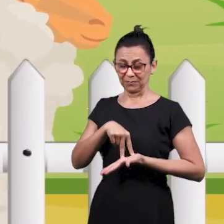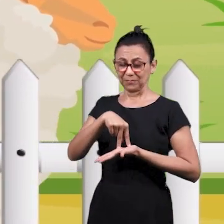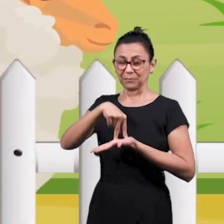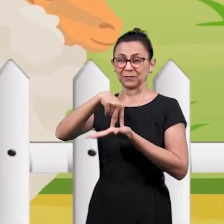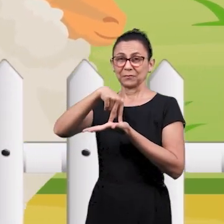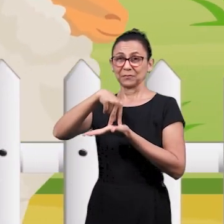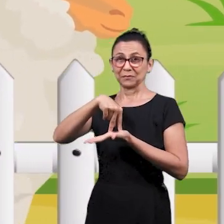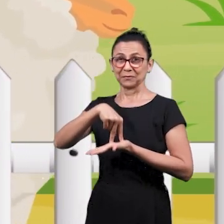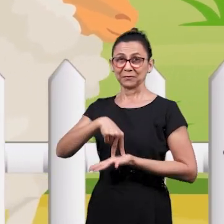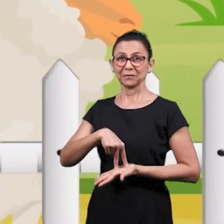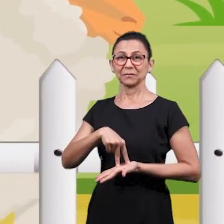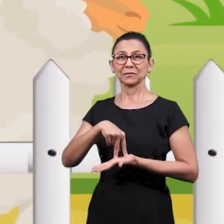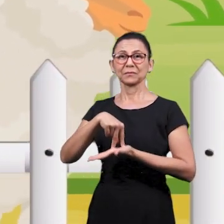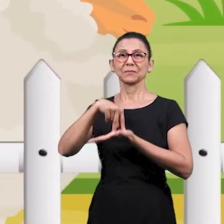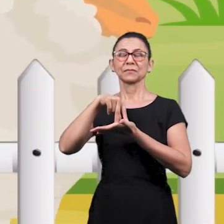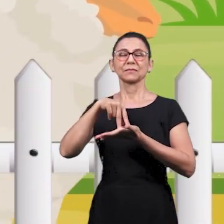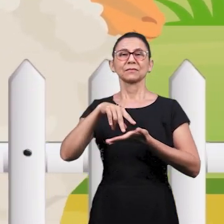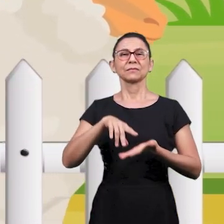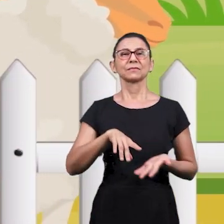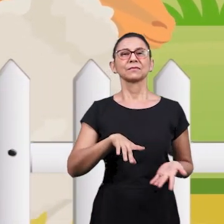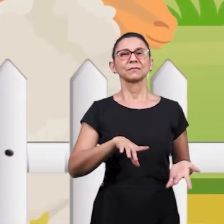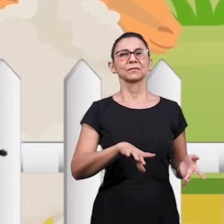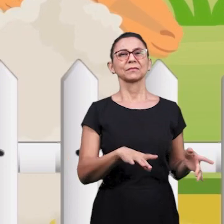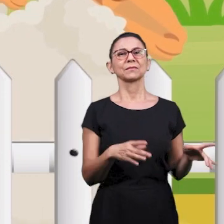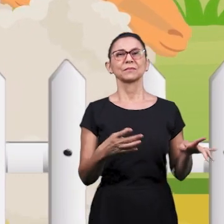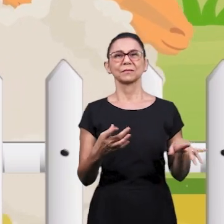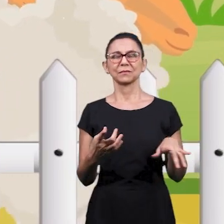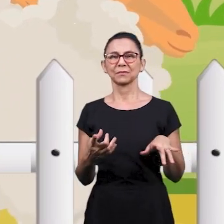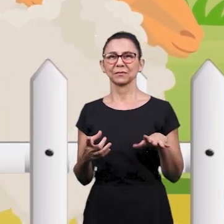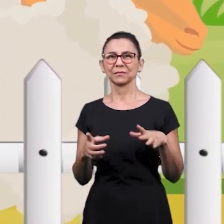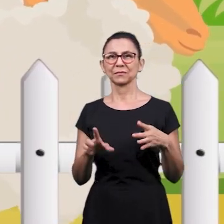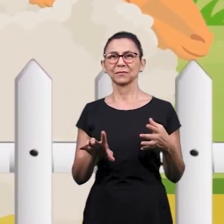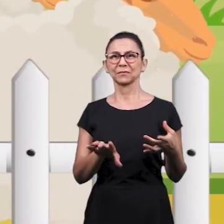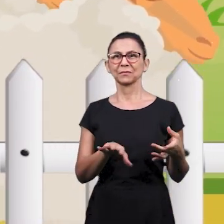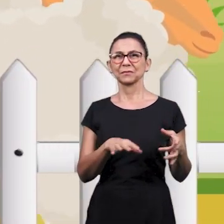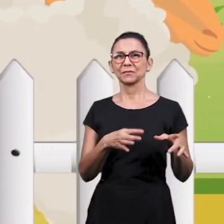Лишь в Твоих объятиях обрету покой.